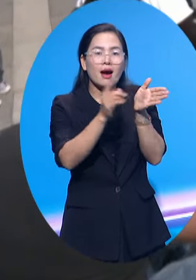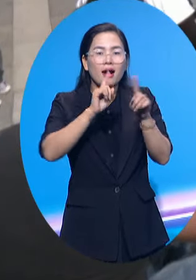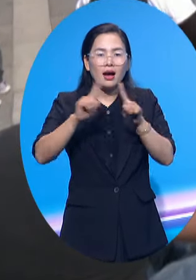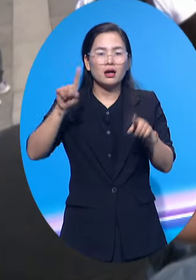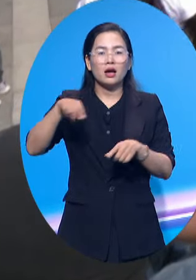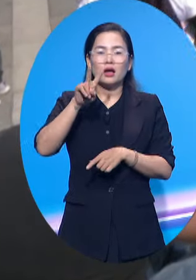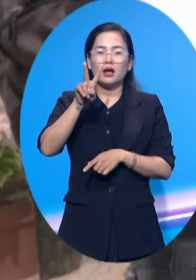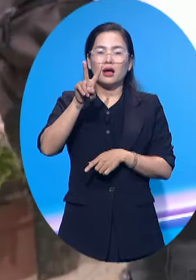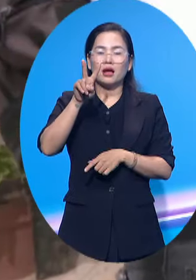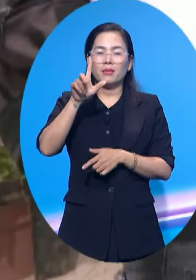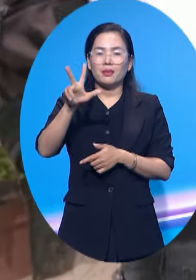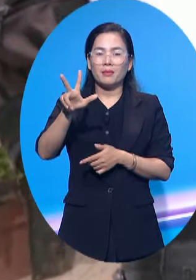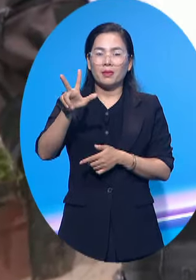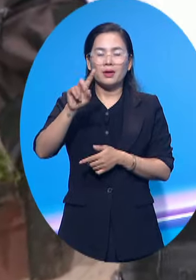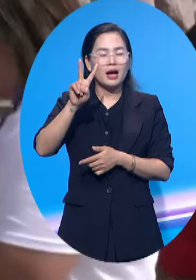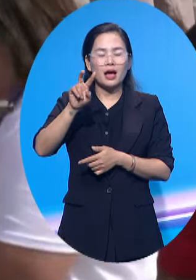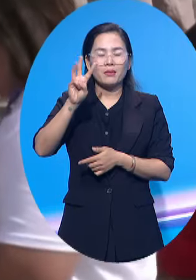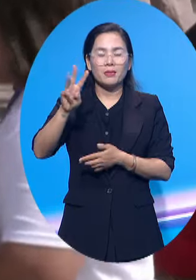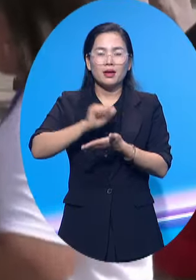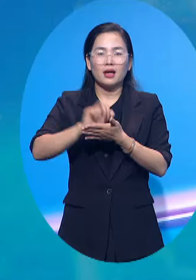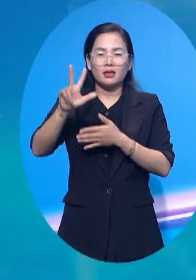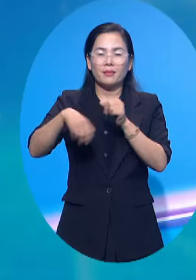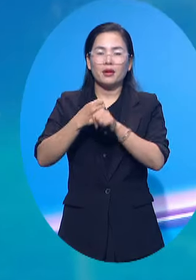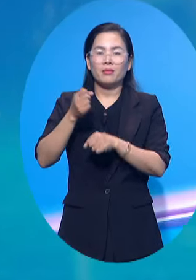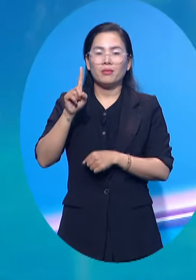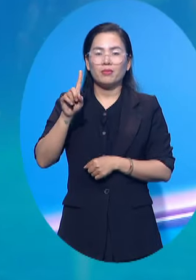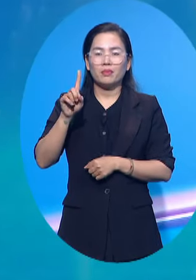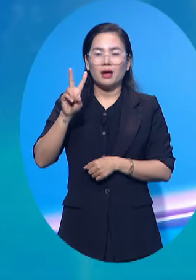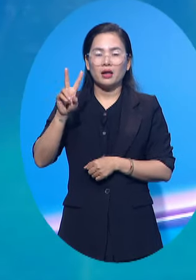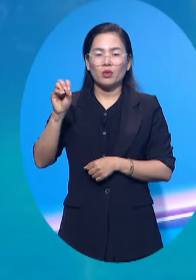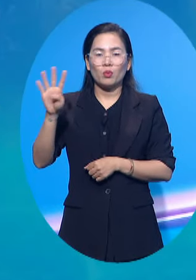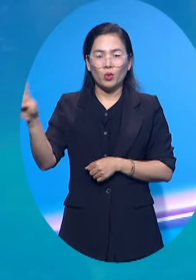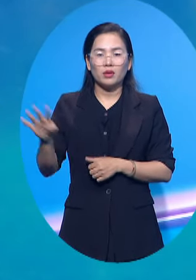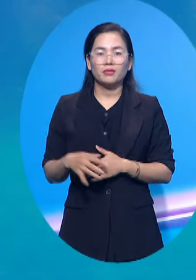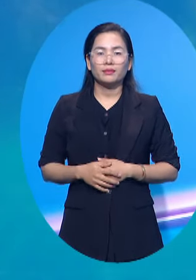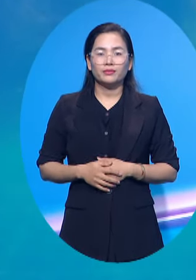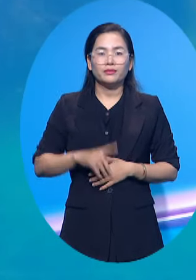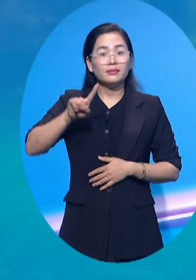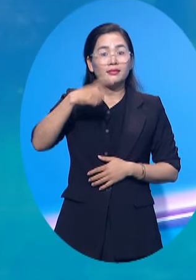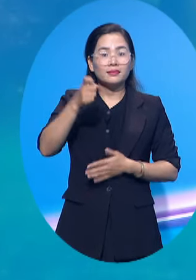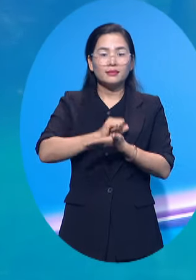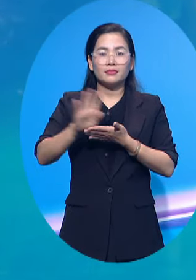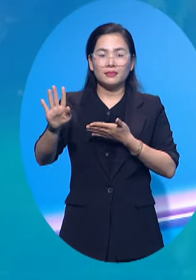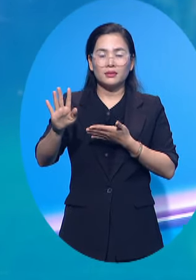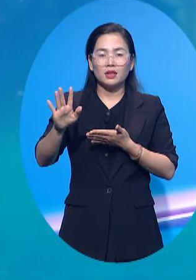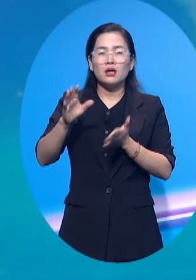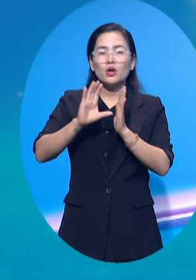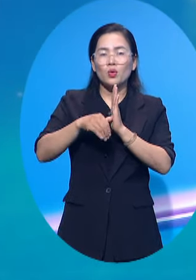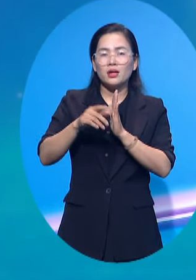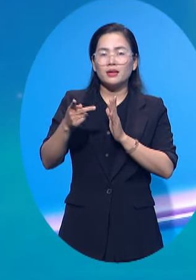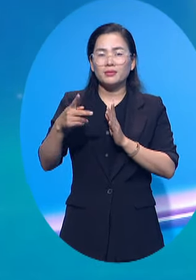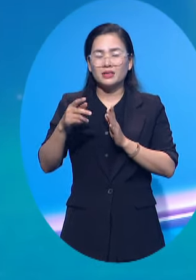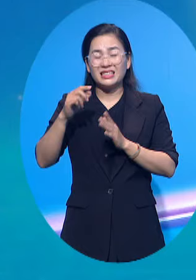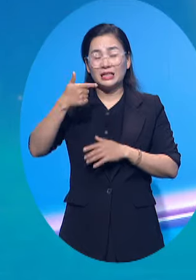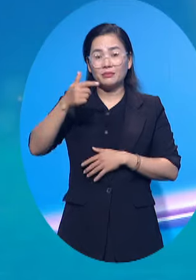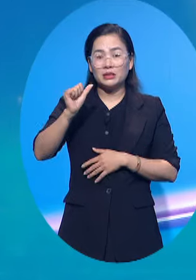23 tháng 8 năm 2044. Ngày 9 tháng 4, Cơ quan Giám sát Biến đổi Khí hậu của Liên minh châu Âu